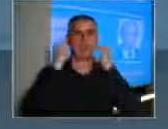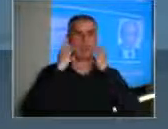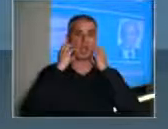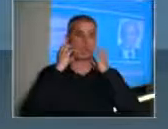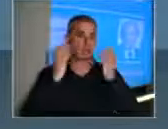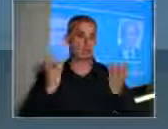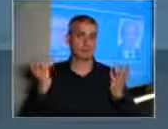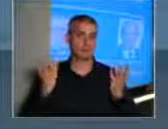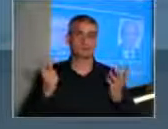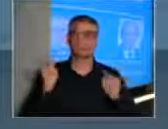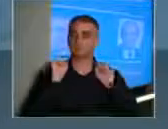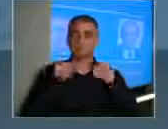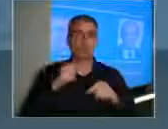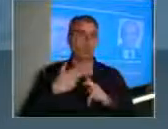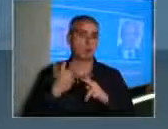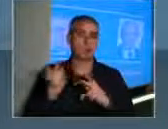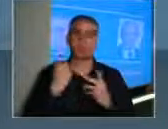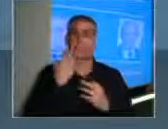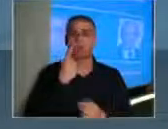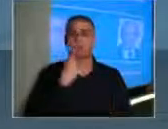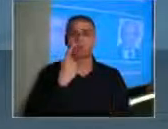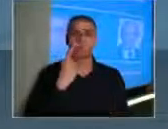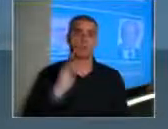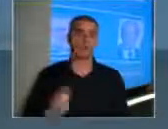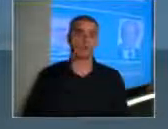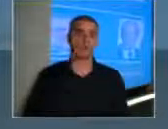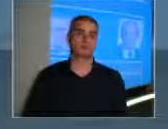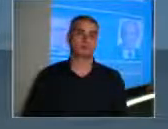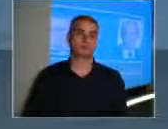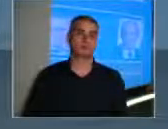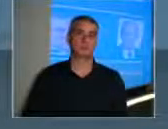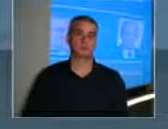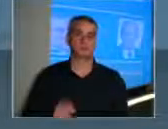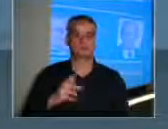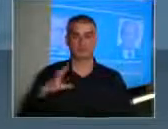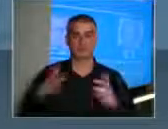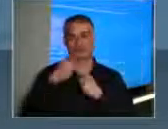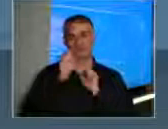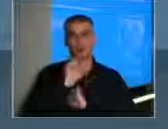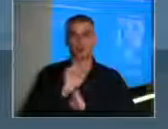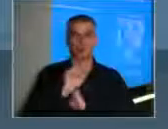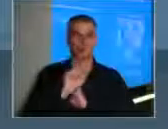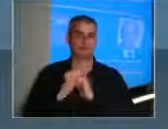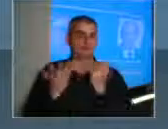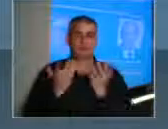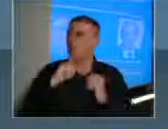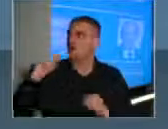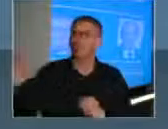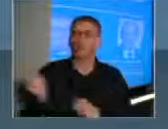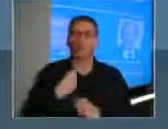לי, כן. שהגיעו רק כמה מאות אנשים לכנס שלכם תומכים. איפה